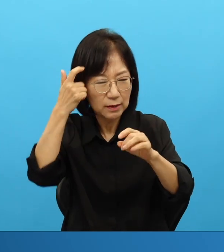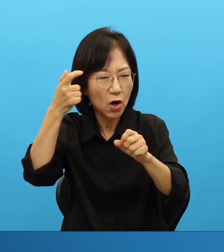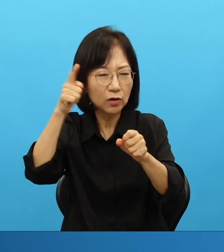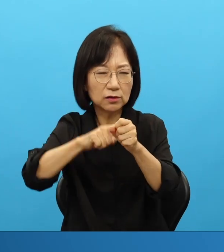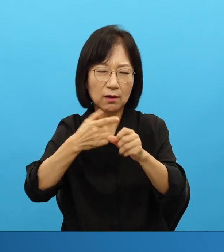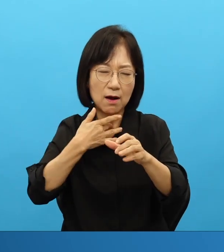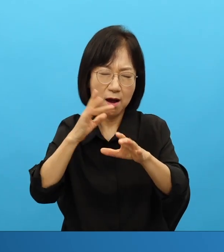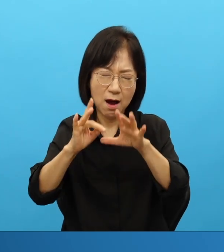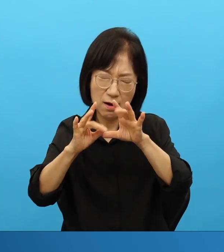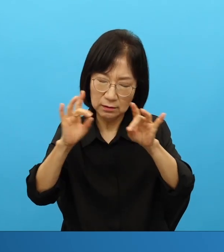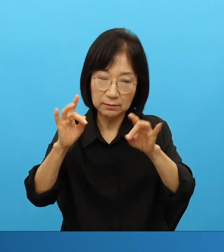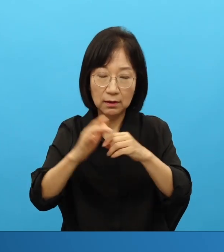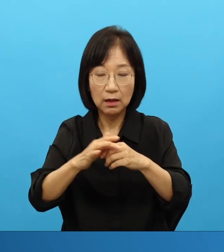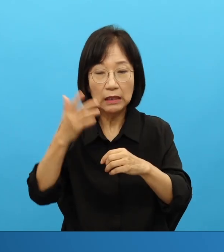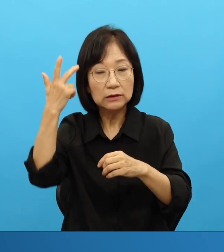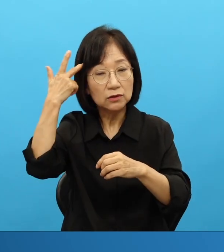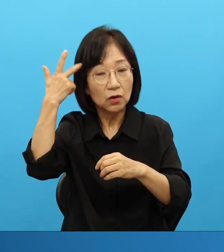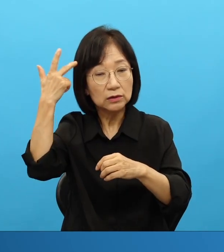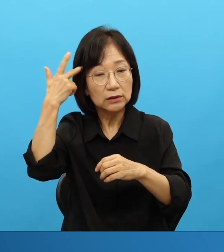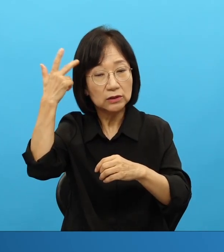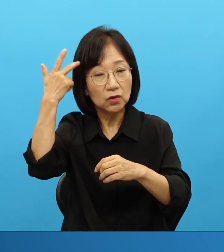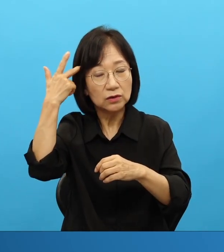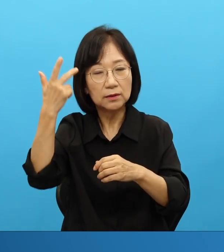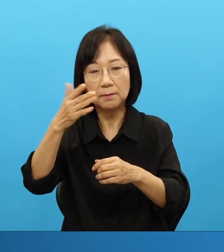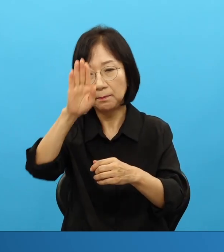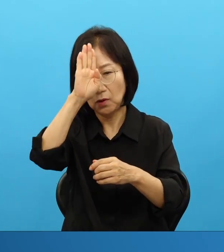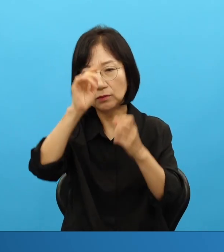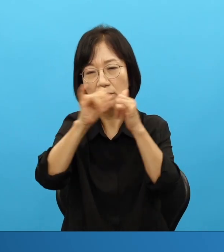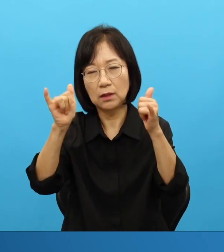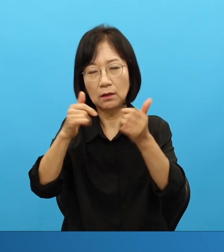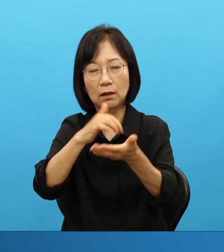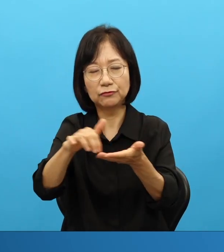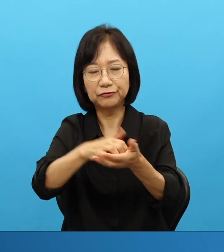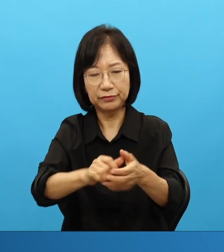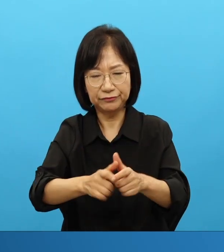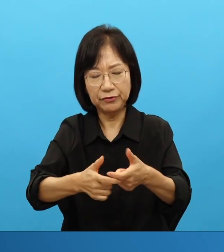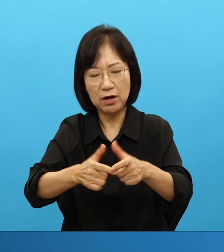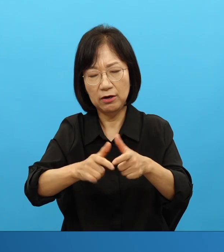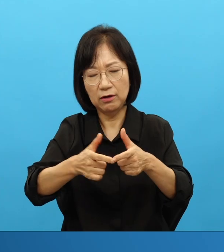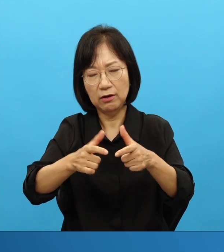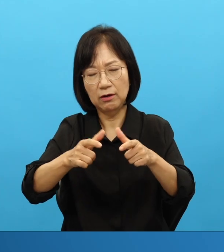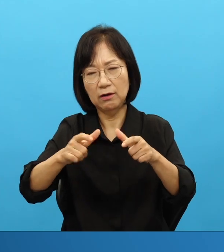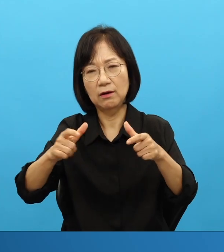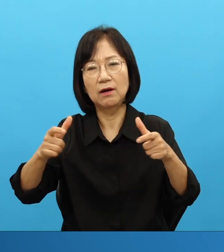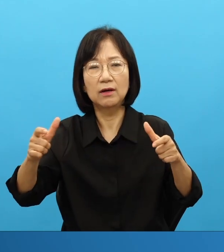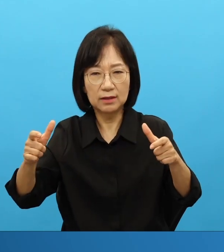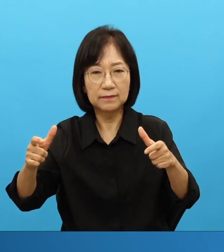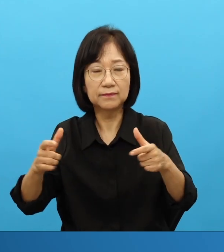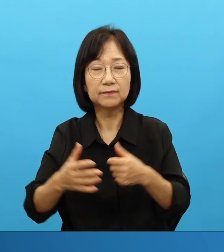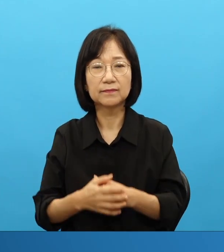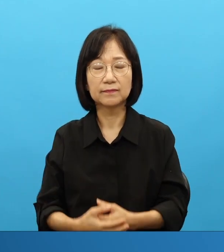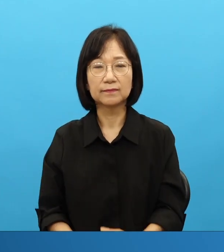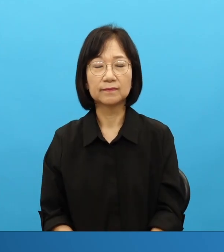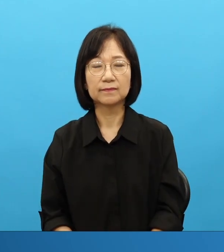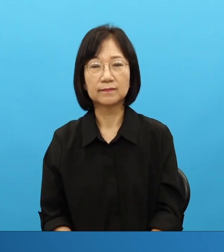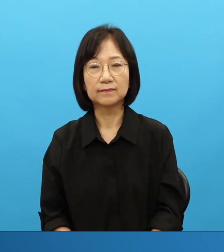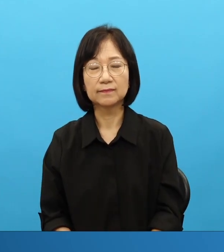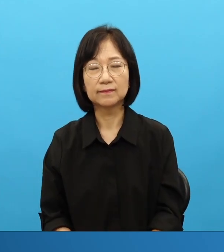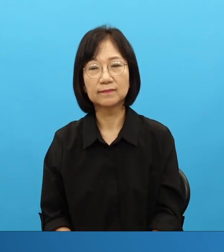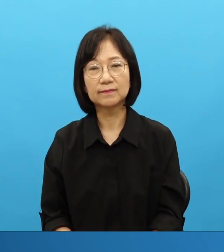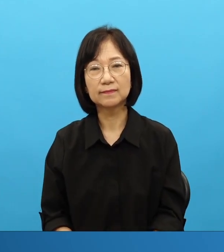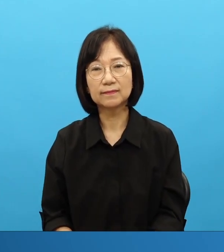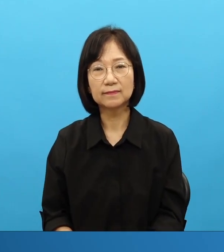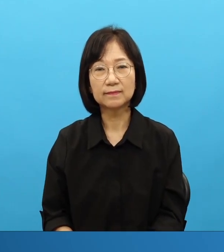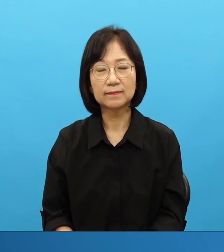is spiritually thirsting. It's continually experiencing a surge in the number of mental disorder patients. 확실합니다. It's a sure